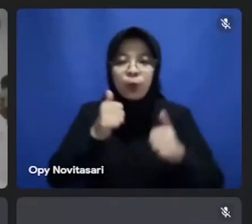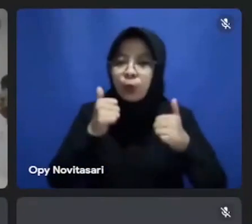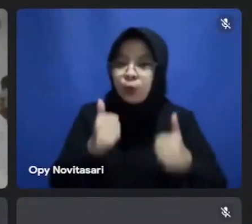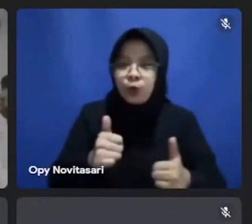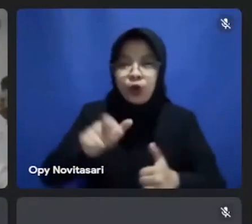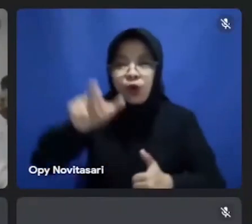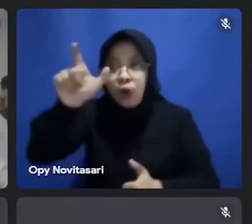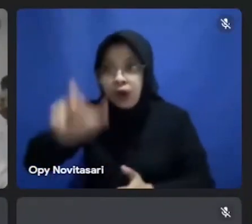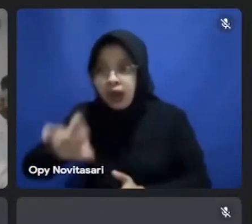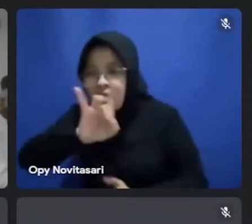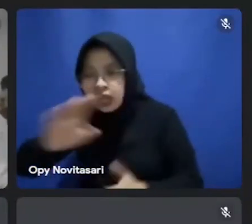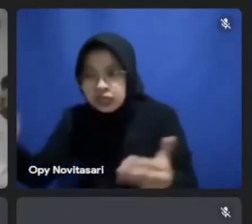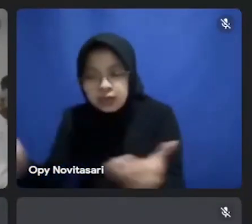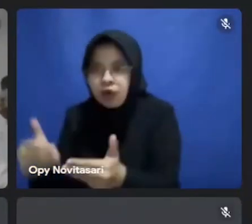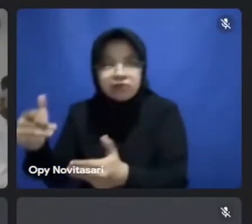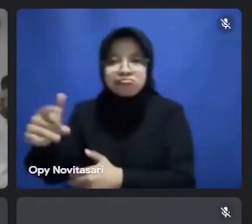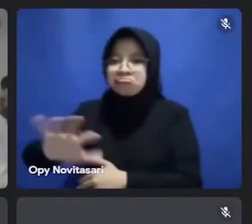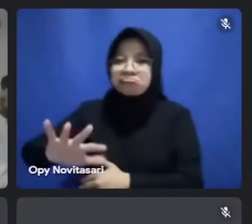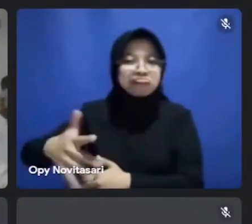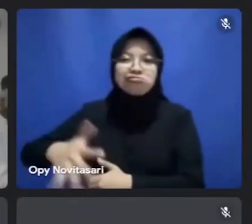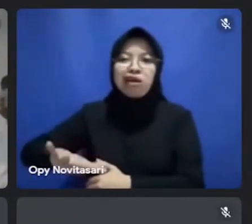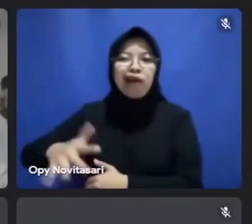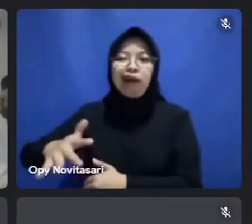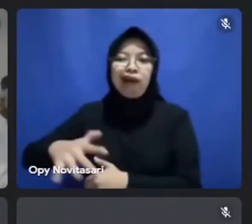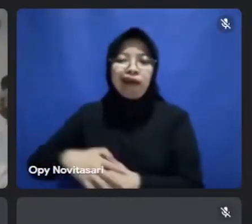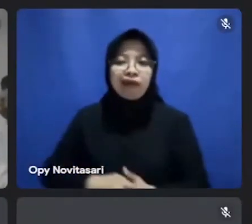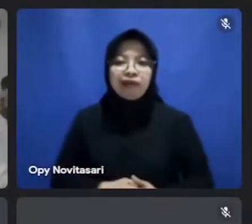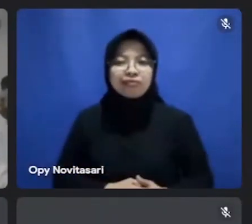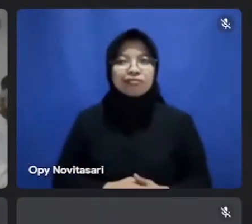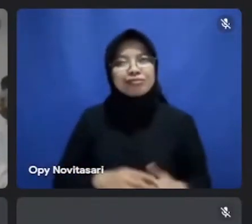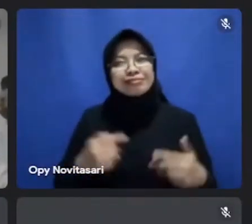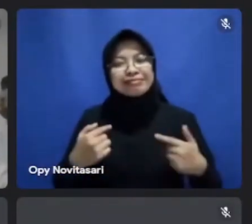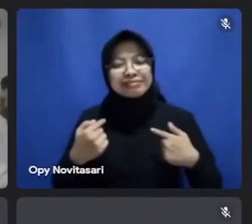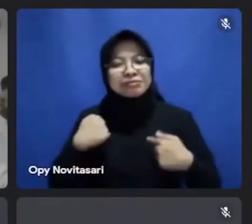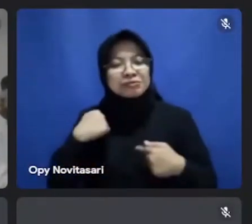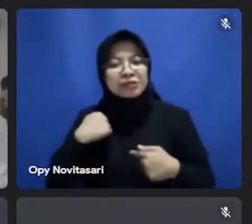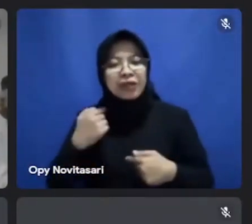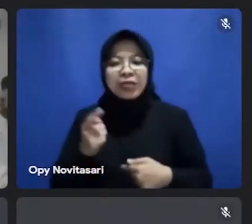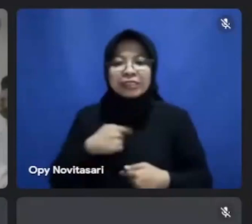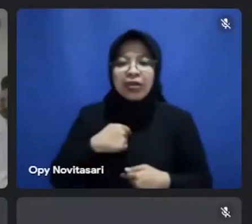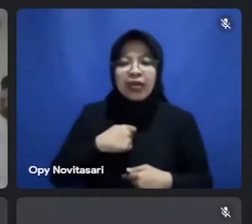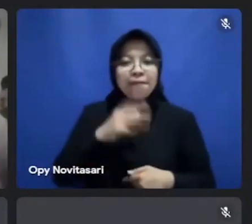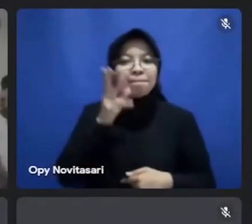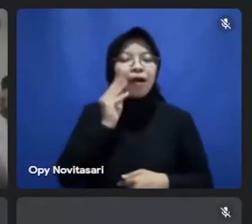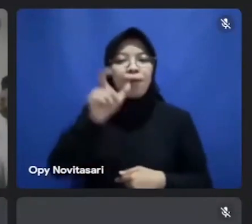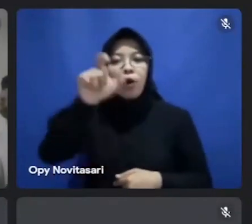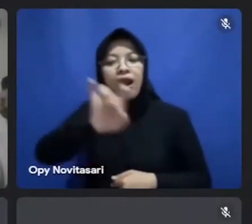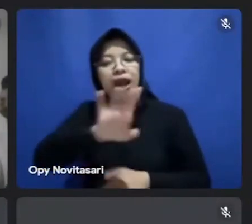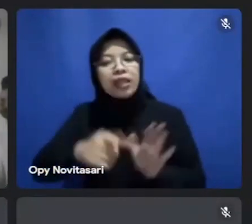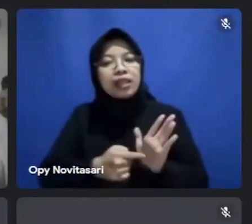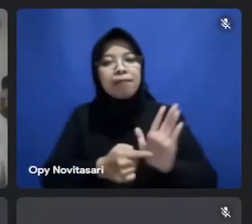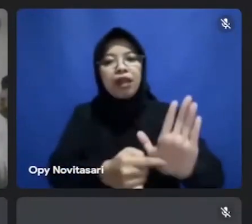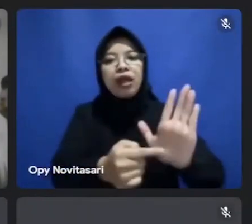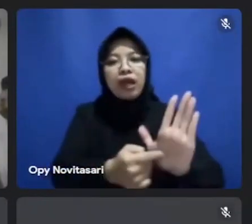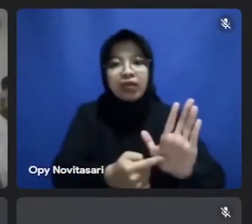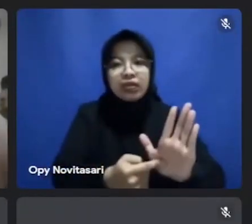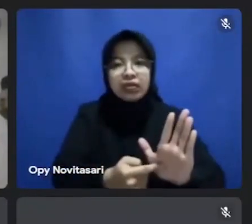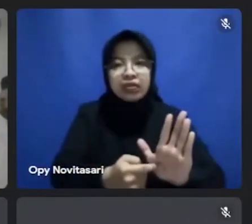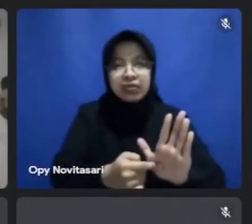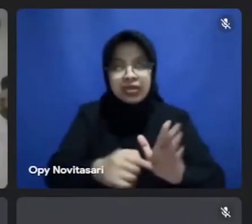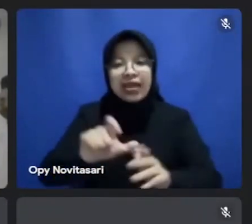orang lain temukan makanya saya juga menampilkan pengalaman orang lain seperti Christin